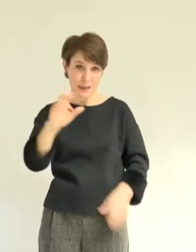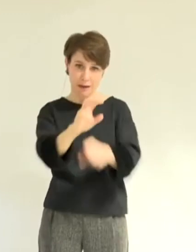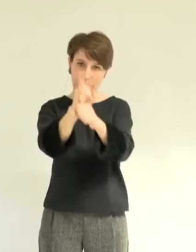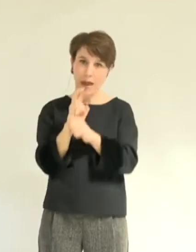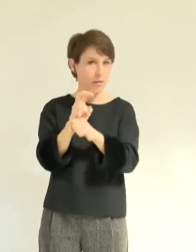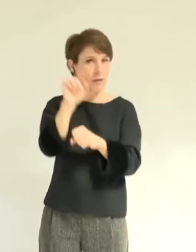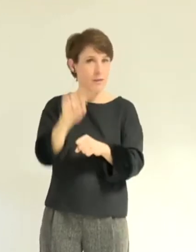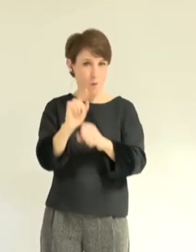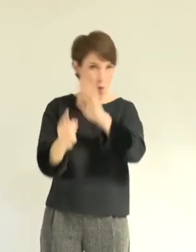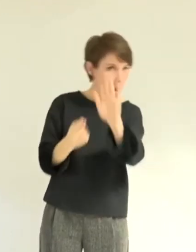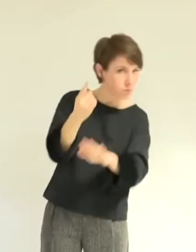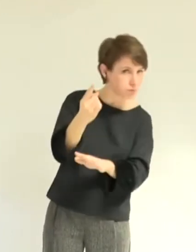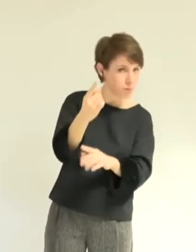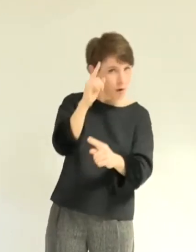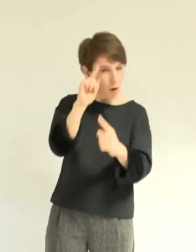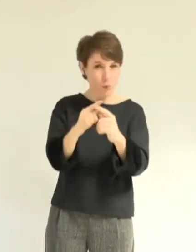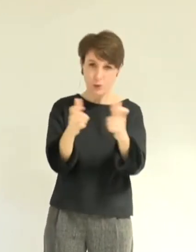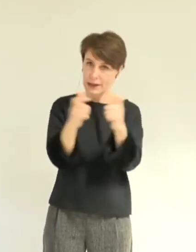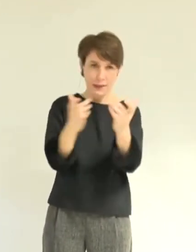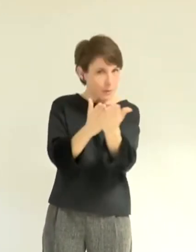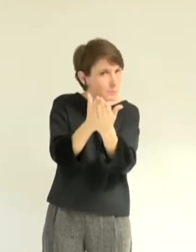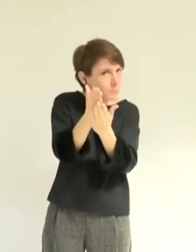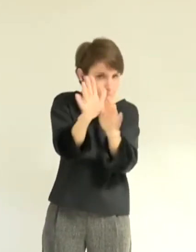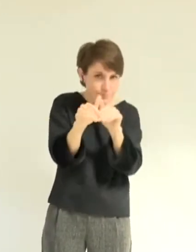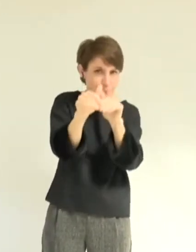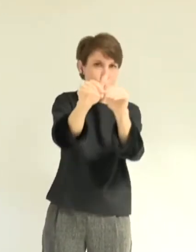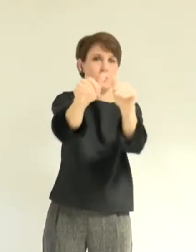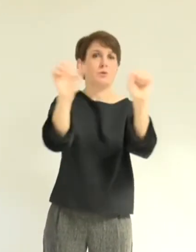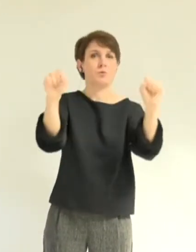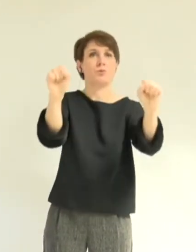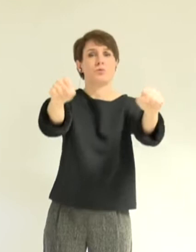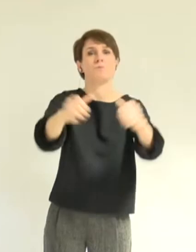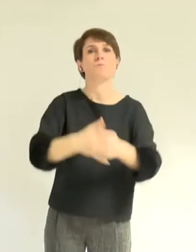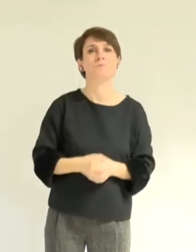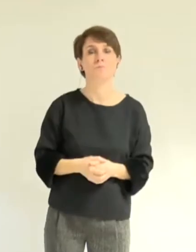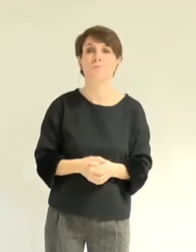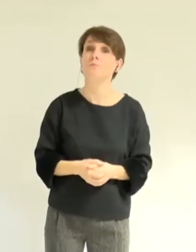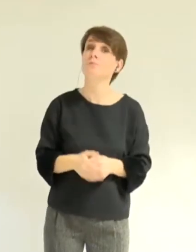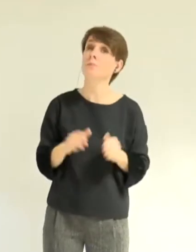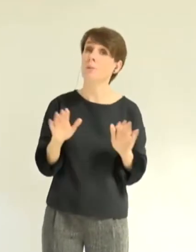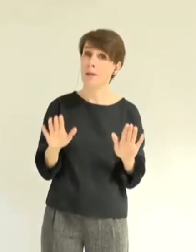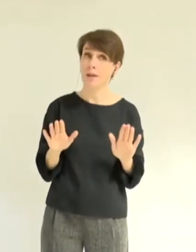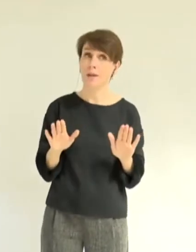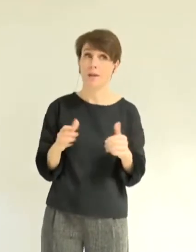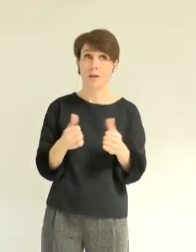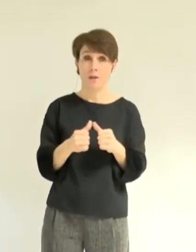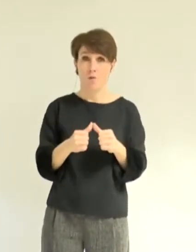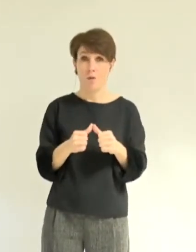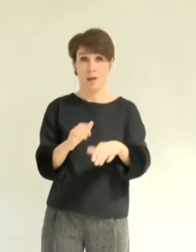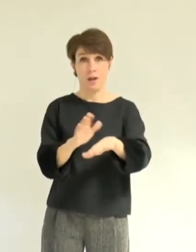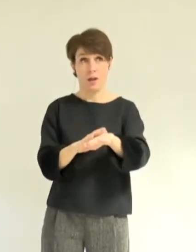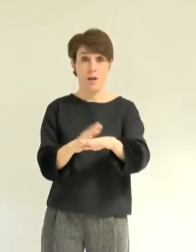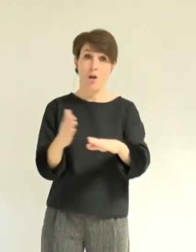d'assurer la pérennité de cet établissement. Et il ne faut pas, dans le projet qui